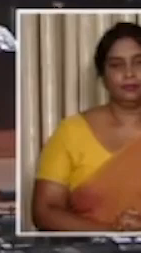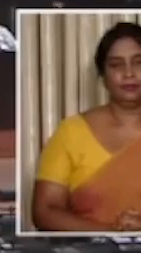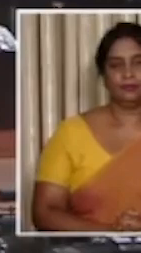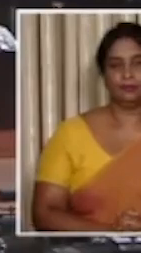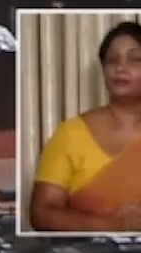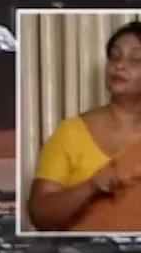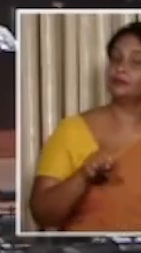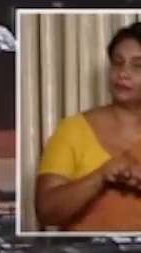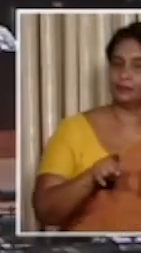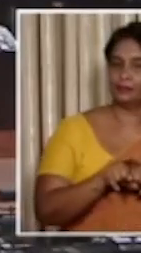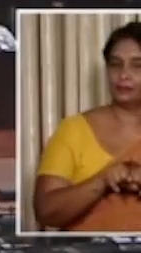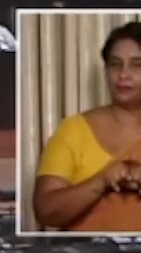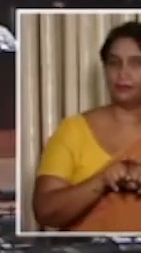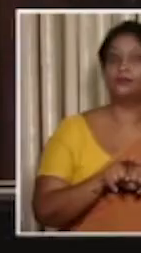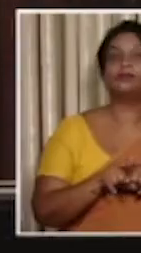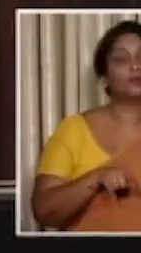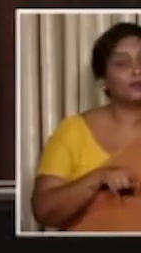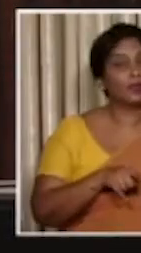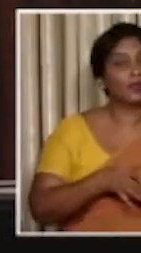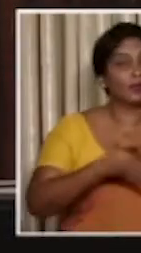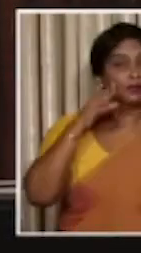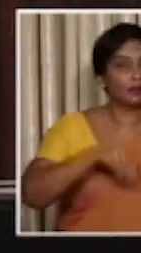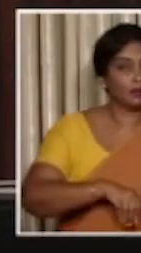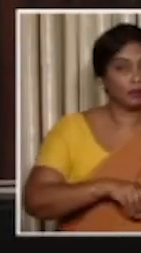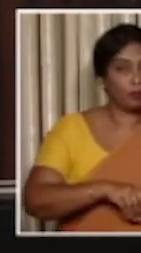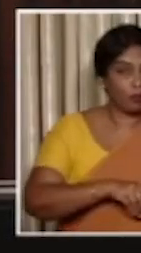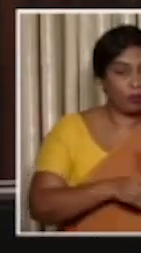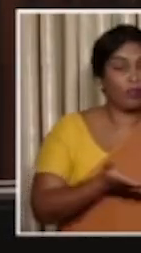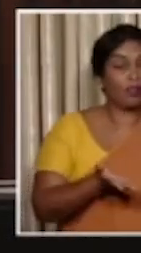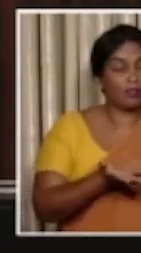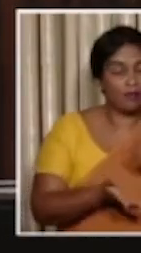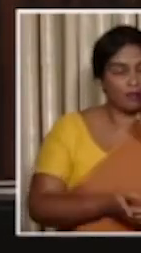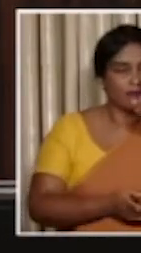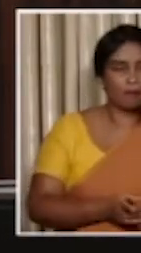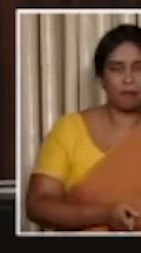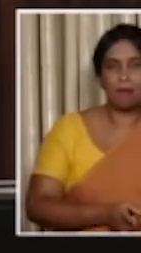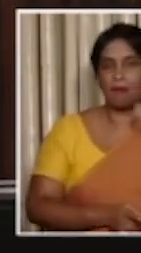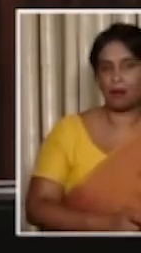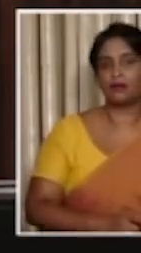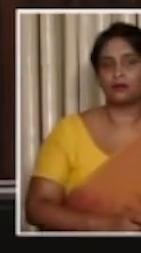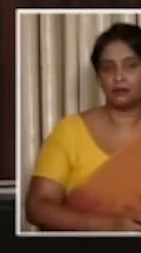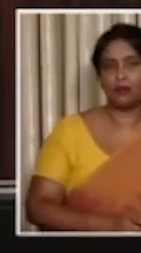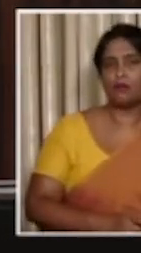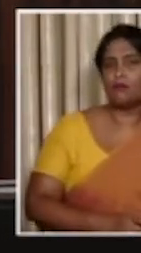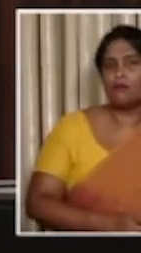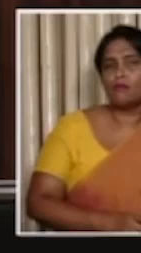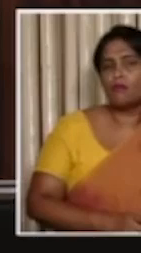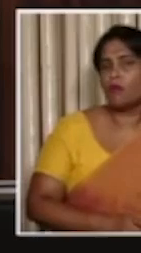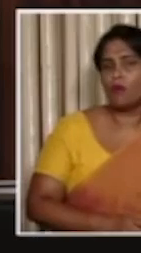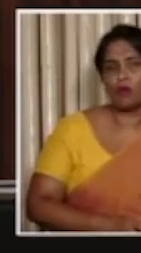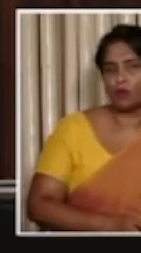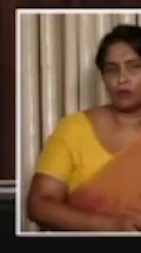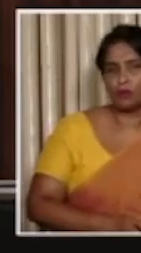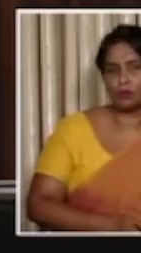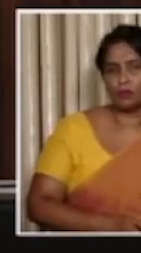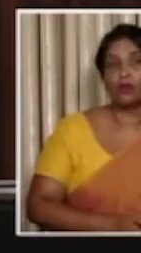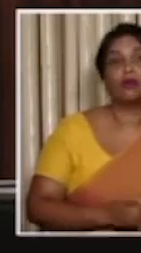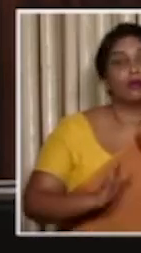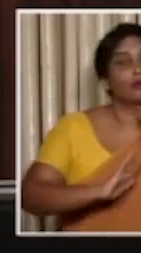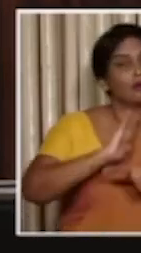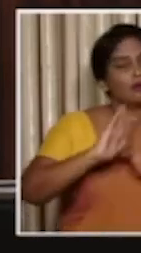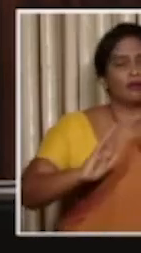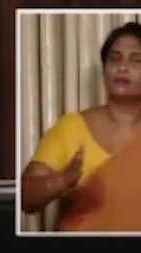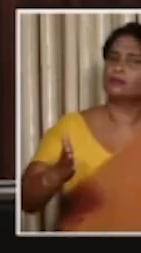කරනවා. ඒ වගේම මේ ජනවරමේ තවත් ප්‍රධාන අපේක්ෂාවක් තිබුණා. ඒ අපේක්ෂාව තමයි අපේ රටේ